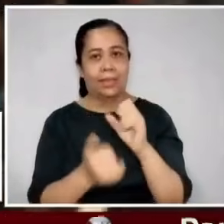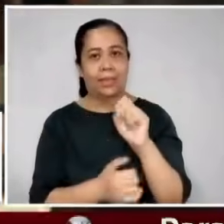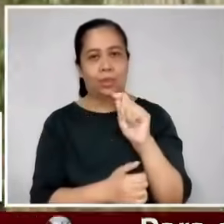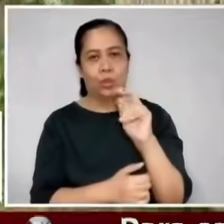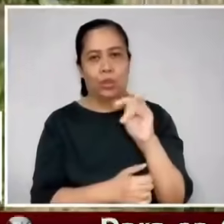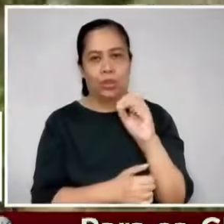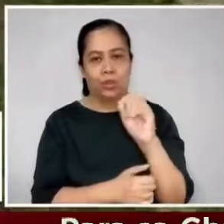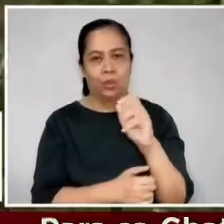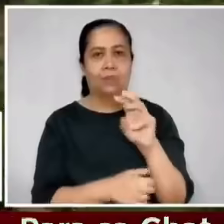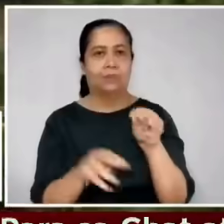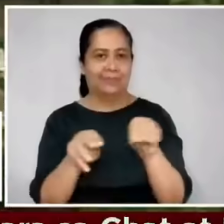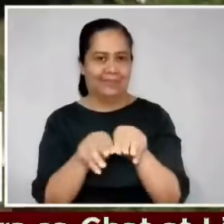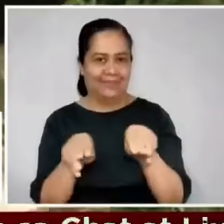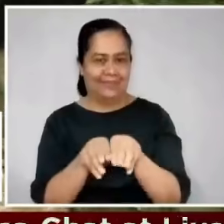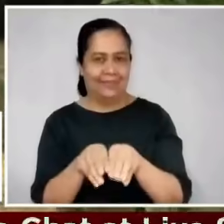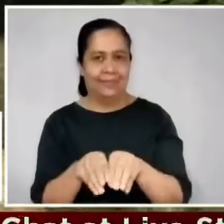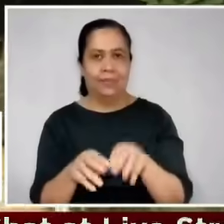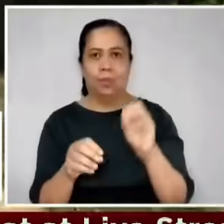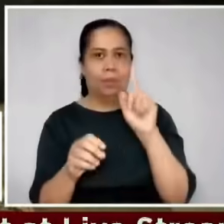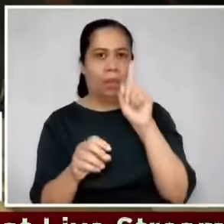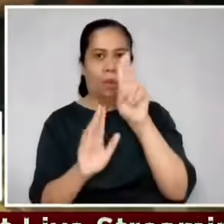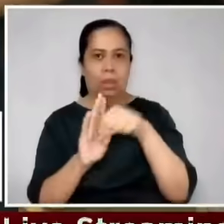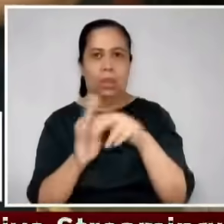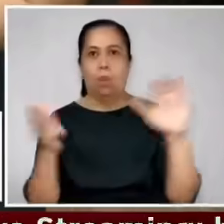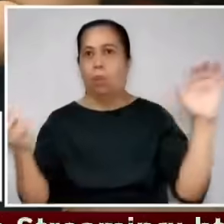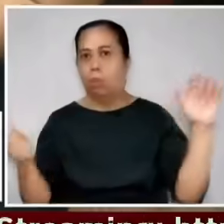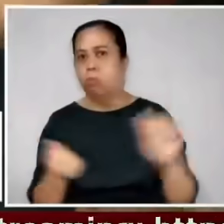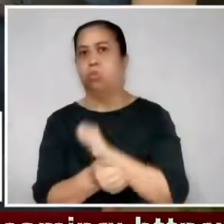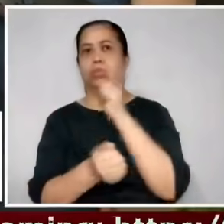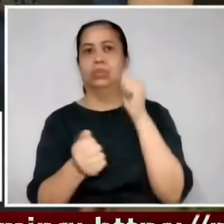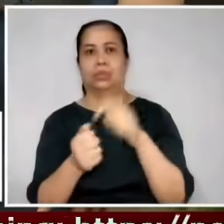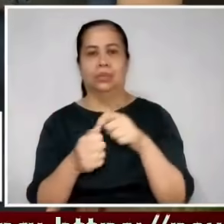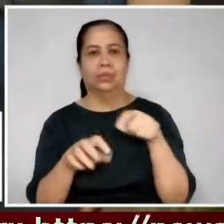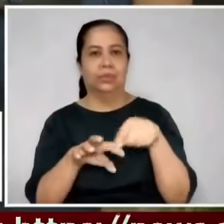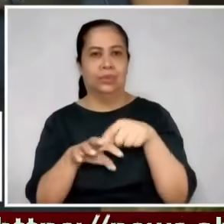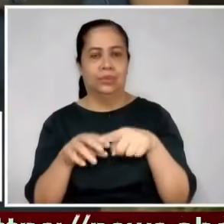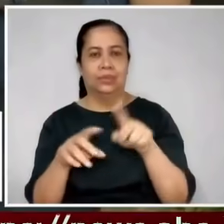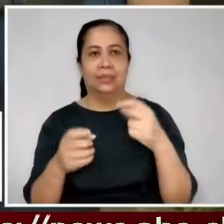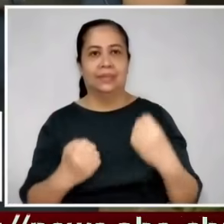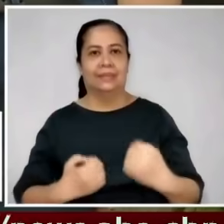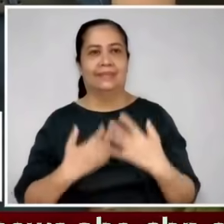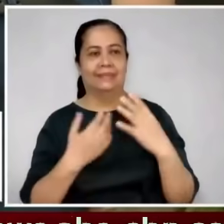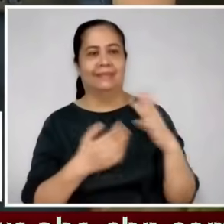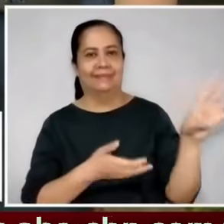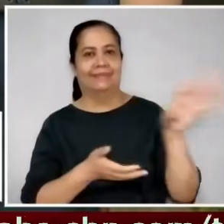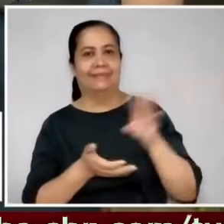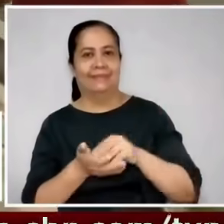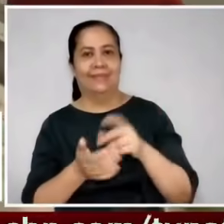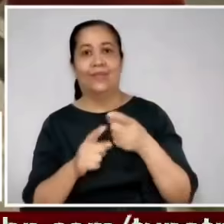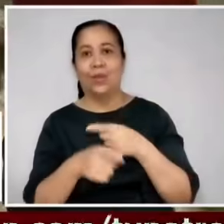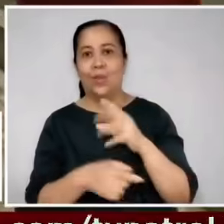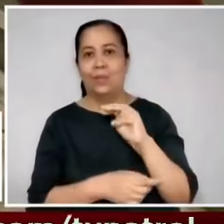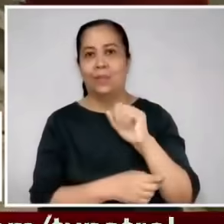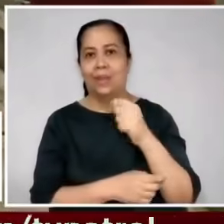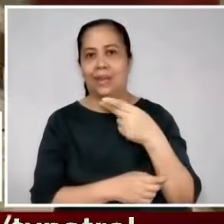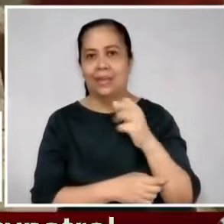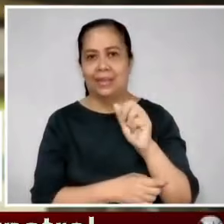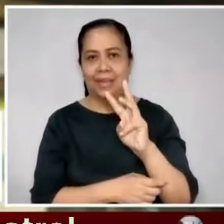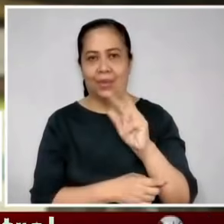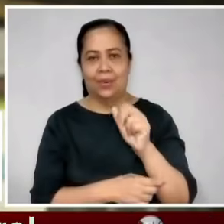City. Wala pang isang oras, ubos na ang mga ayuda na binigyang inspirasyon ng community pantry sa Maginhawa Street, Quezon